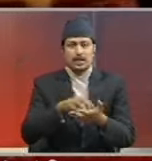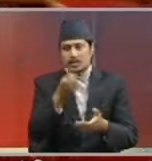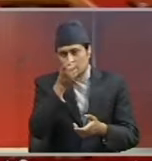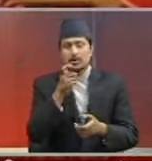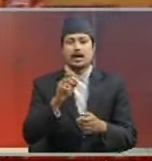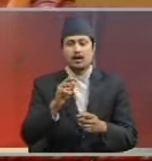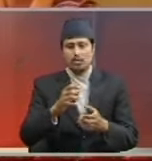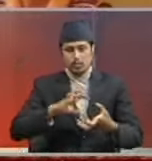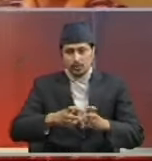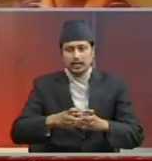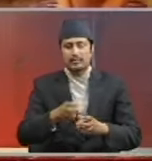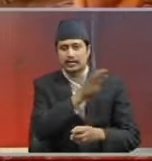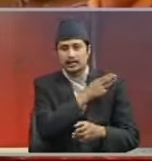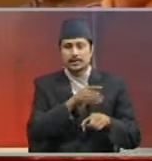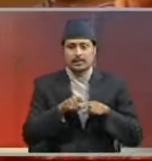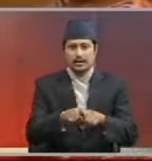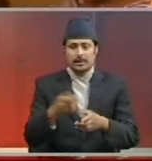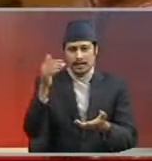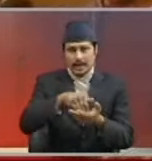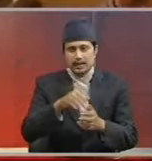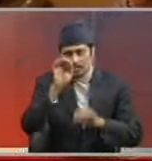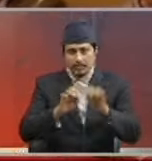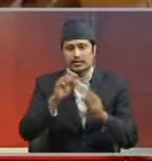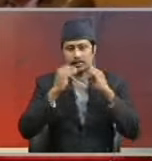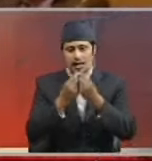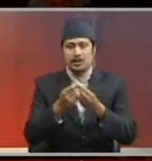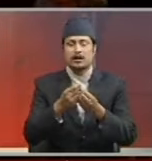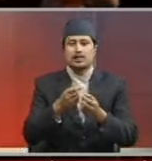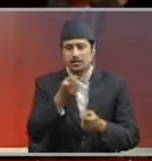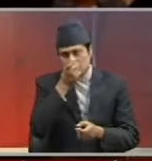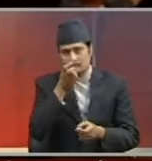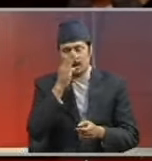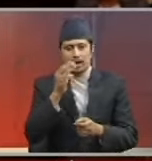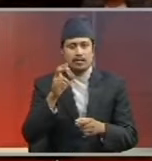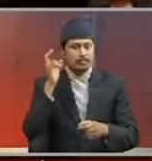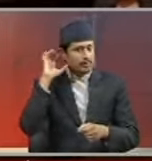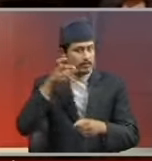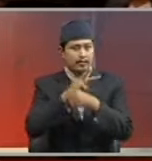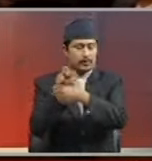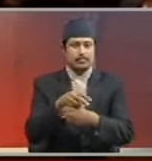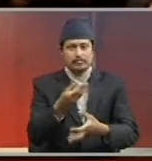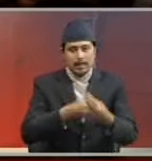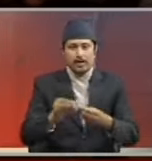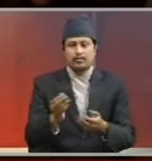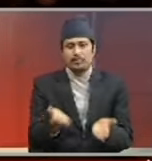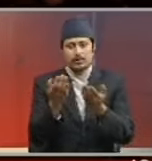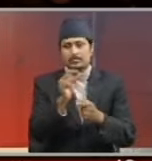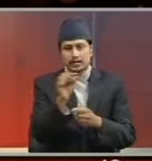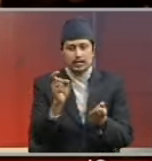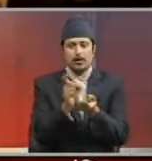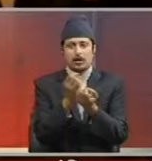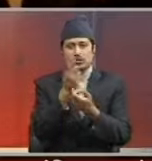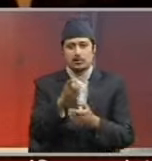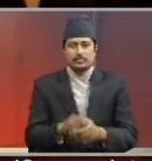चितवनका उद्योगी व्यवसायीसँग लगानीका सम्भावित क्षेत्र, चितवनमा पर्यटन र व्यापार प्रवर्धनका विषयमा छलफल गरेका